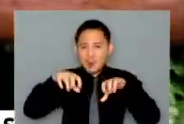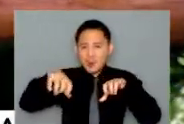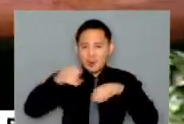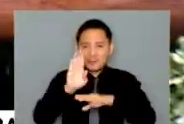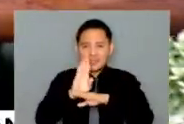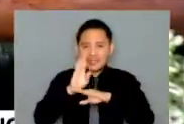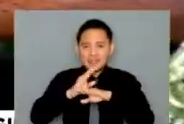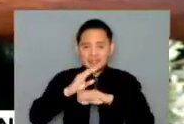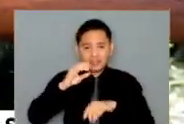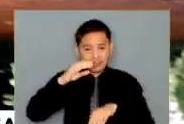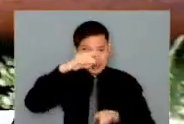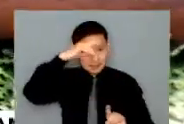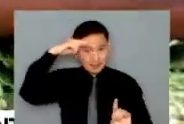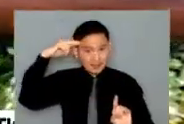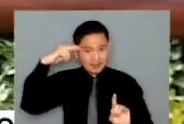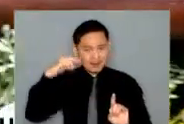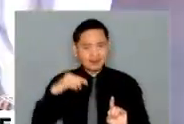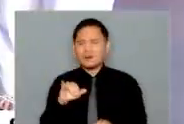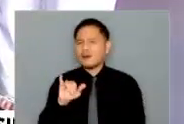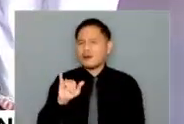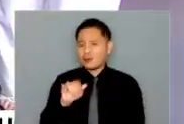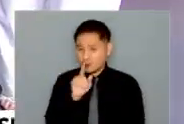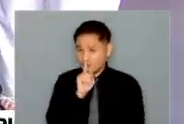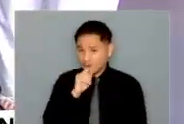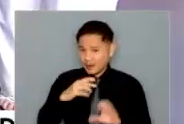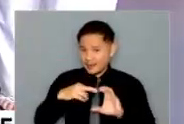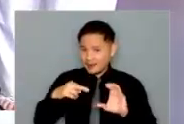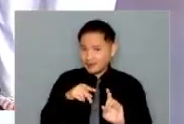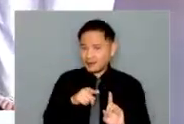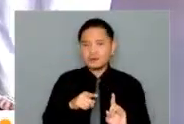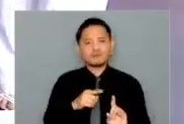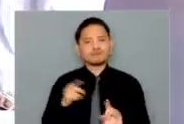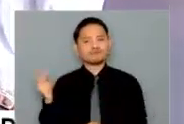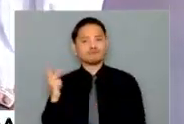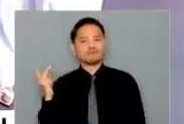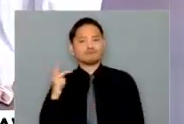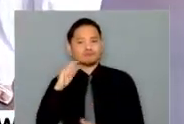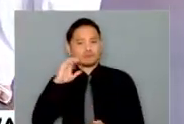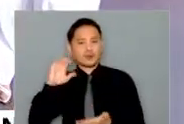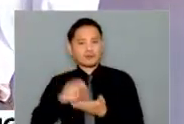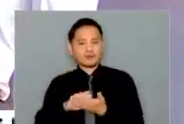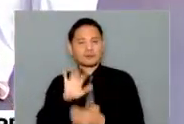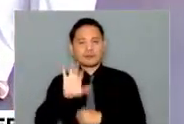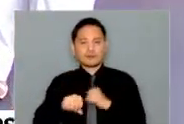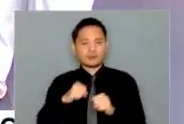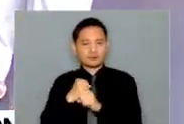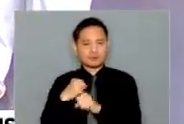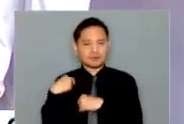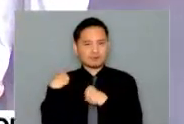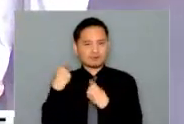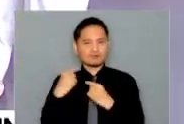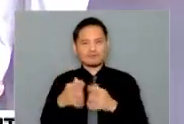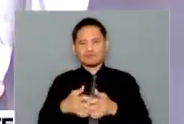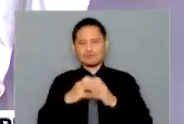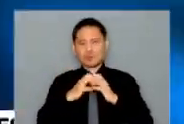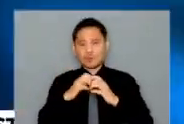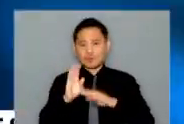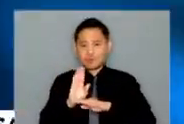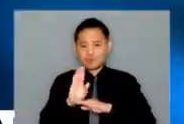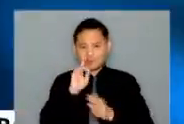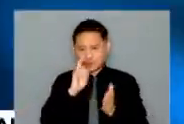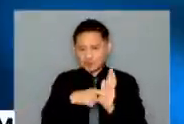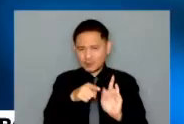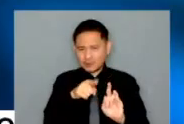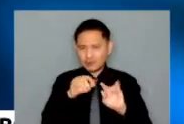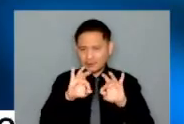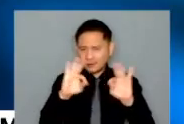gumagawa nito. Wow. So, 5 years ago po, kami ng wife ko, nag-isip kami ng negosyo. Since nakikita ko yung mga kamag-anak niya nagdadala ng mga kanin